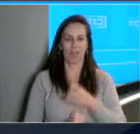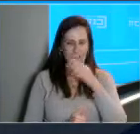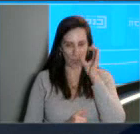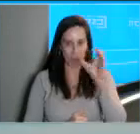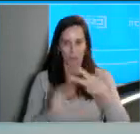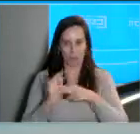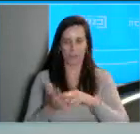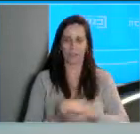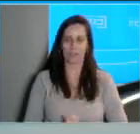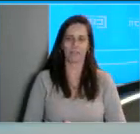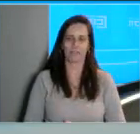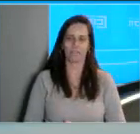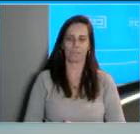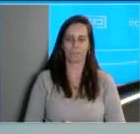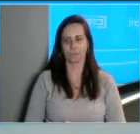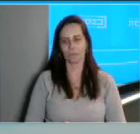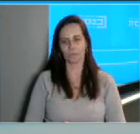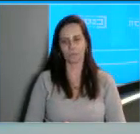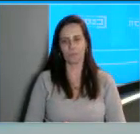היית צופה בה?